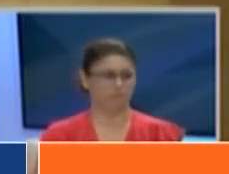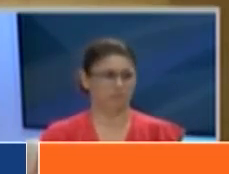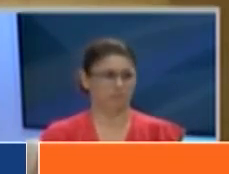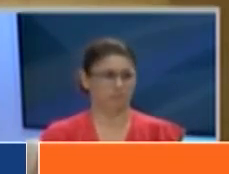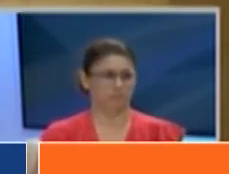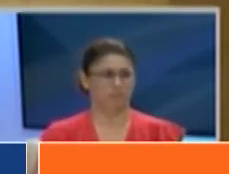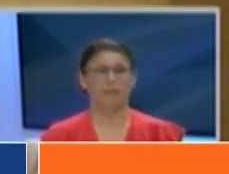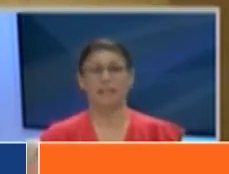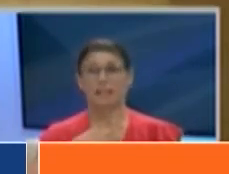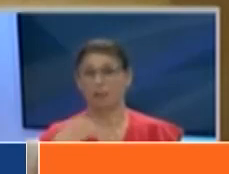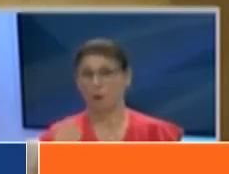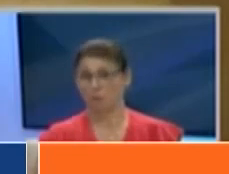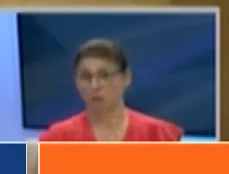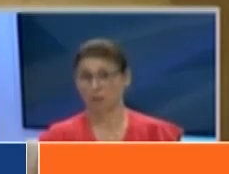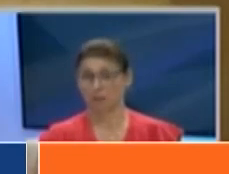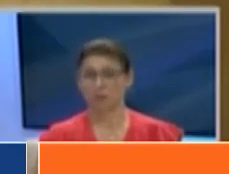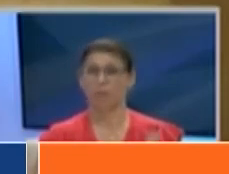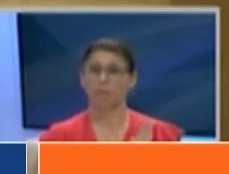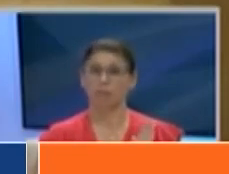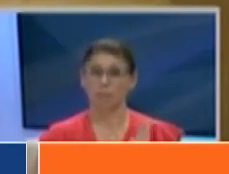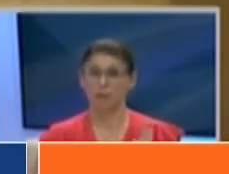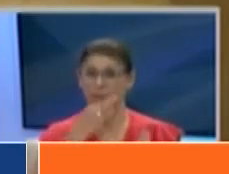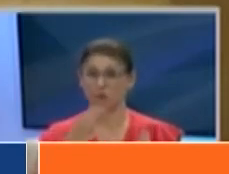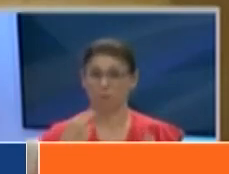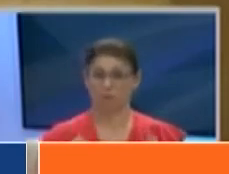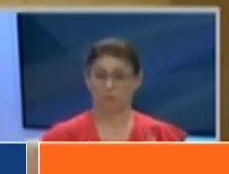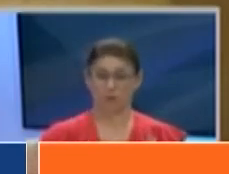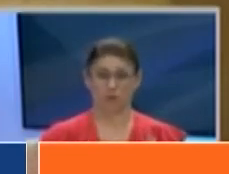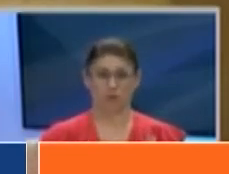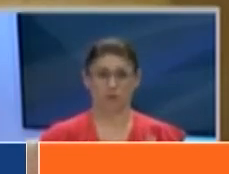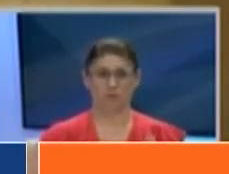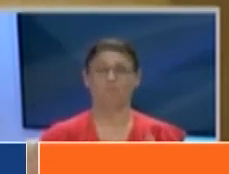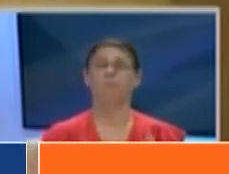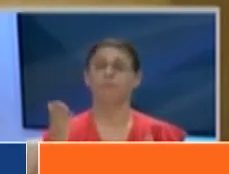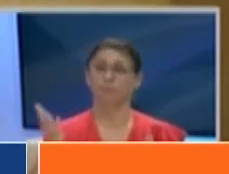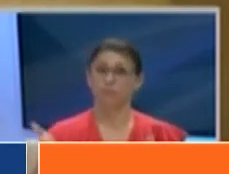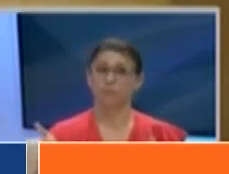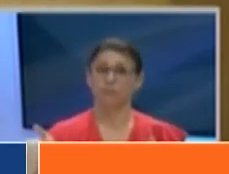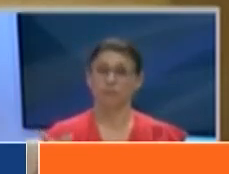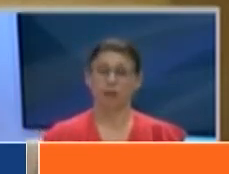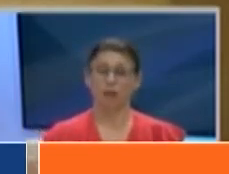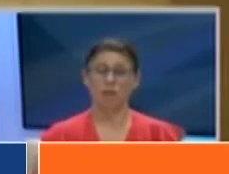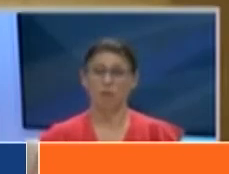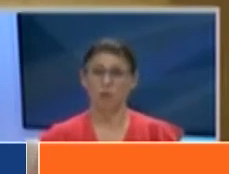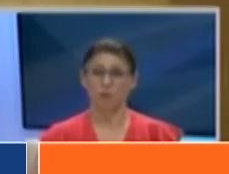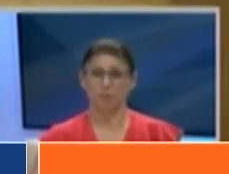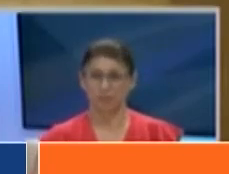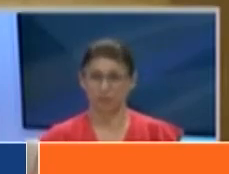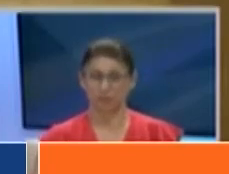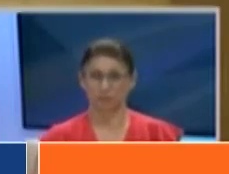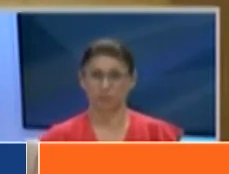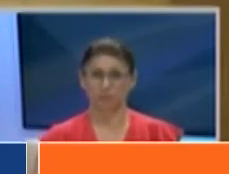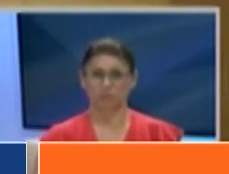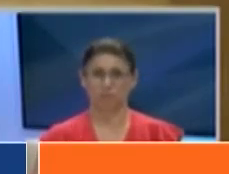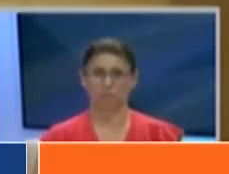εκβιασμούς για απειλές για δκο leone ήτανε απίστευτες καταγγελίες γ αυτό και την τρίτη λοιπόν καλείται στην εισαγγελία του αρείου